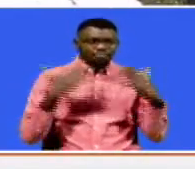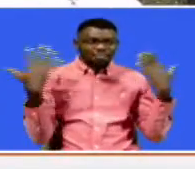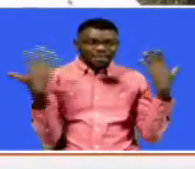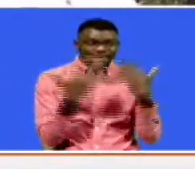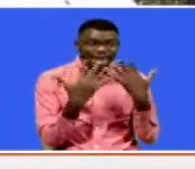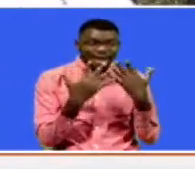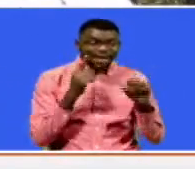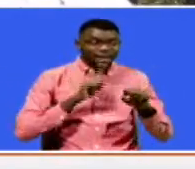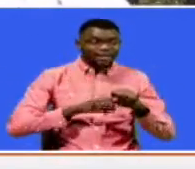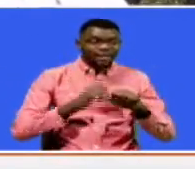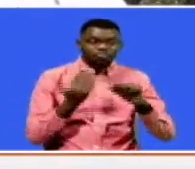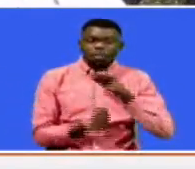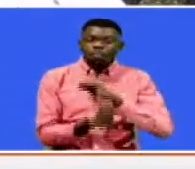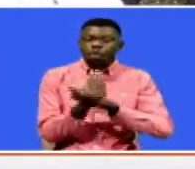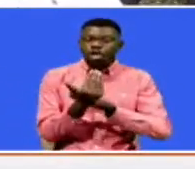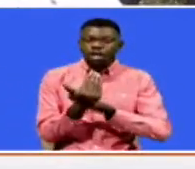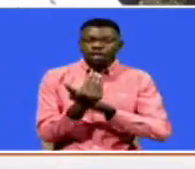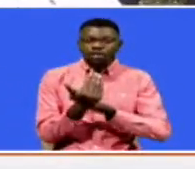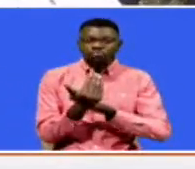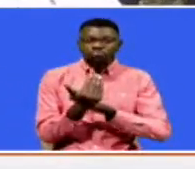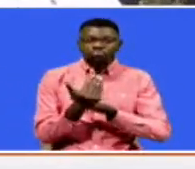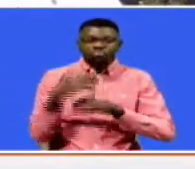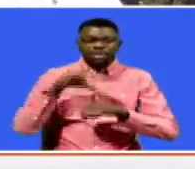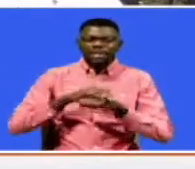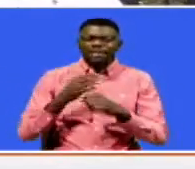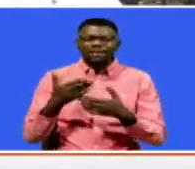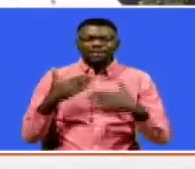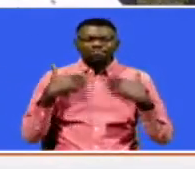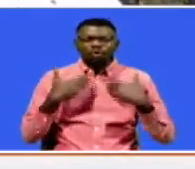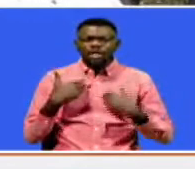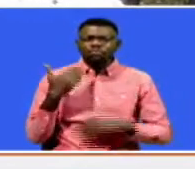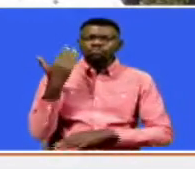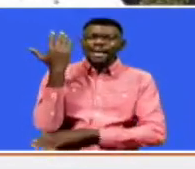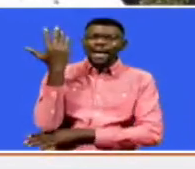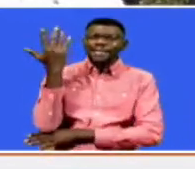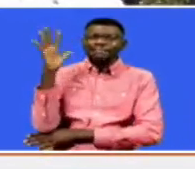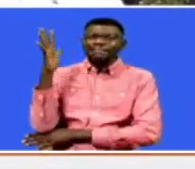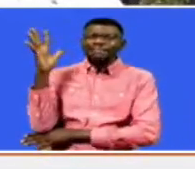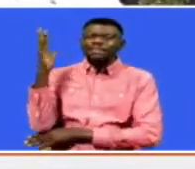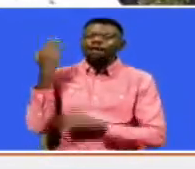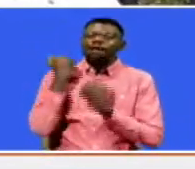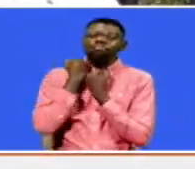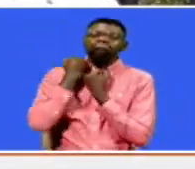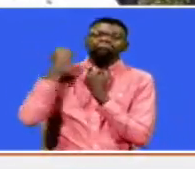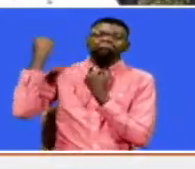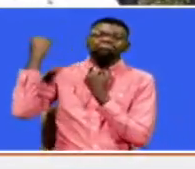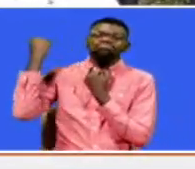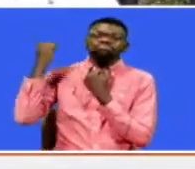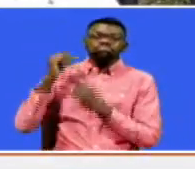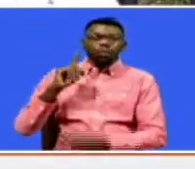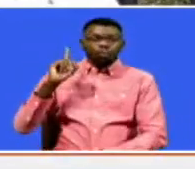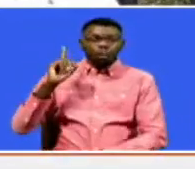hivi asubuhi akapatikana amejinyonga kamba pia kama kilomita moja kutoka kwa boma yake.